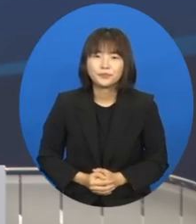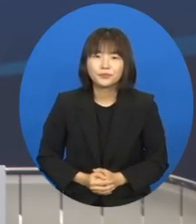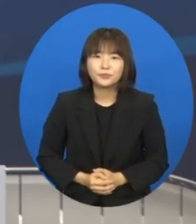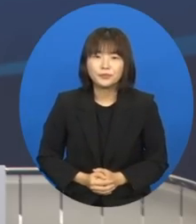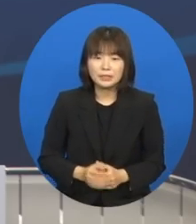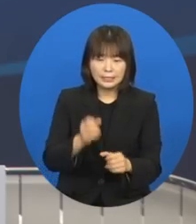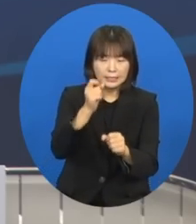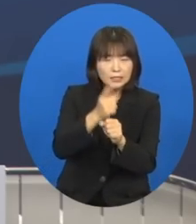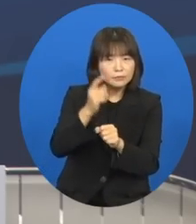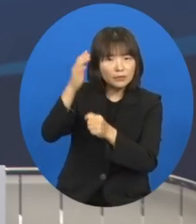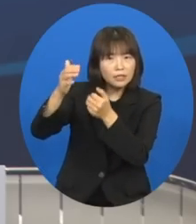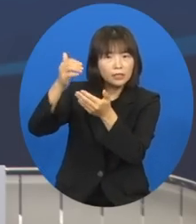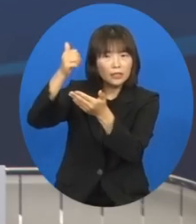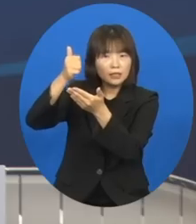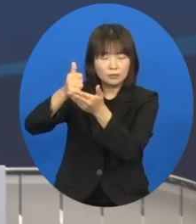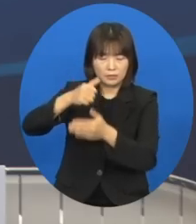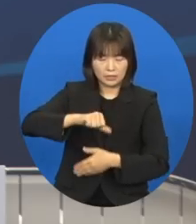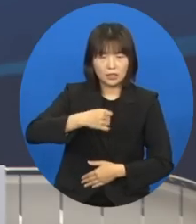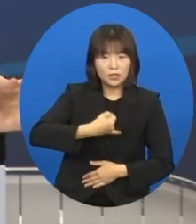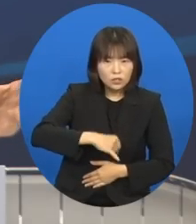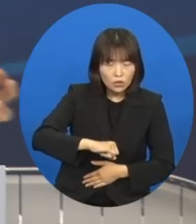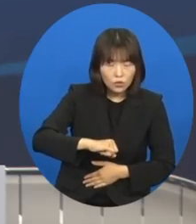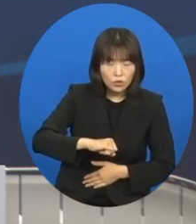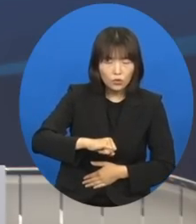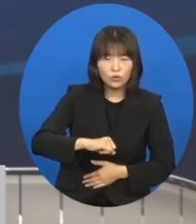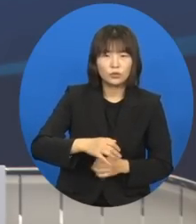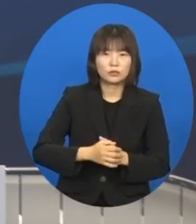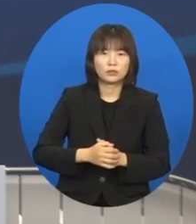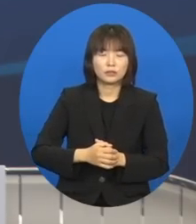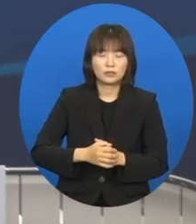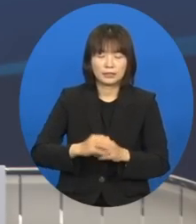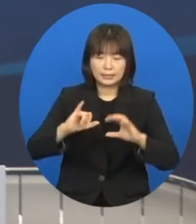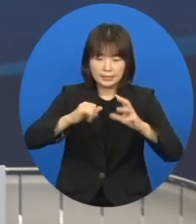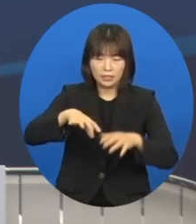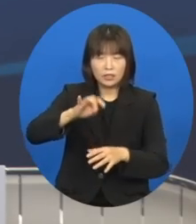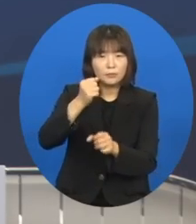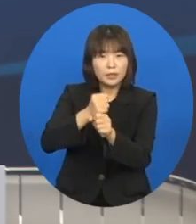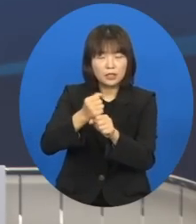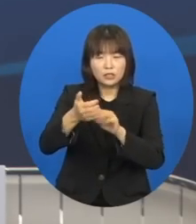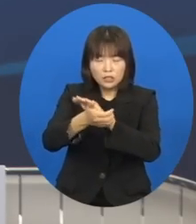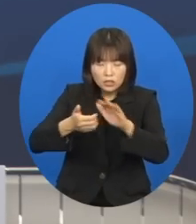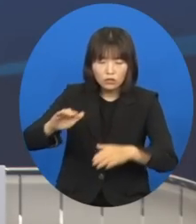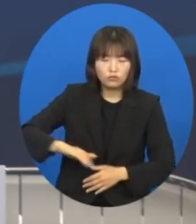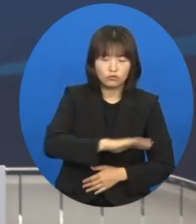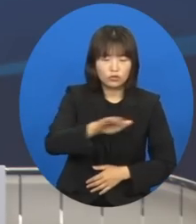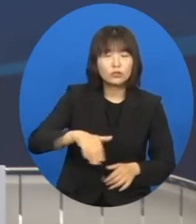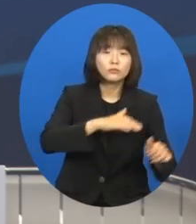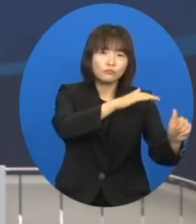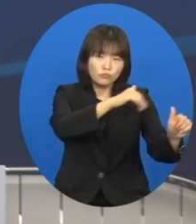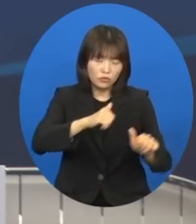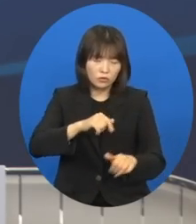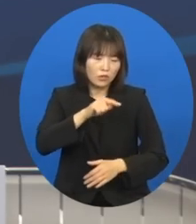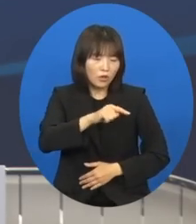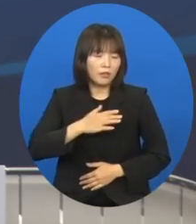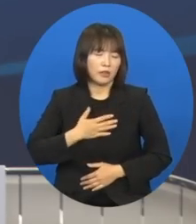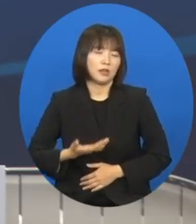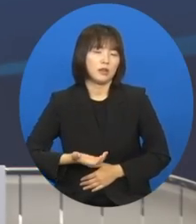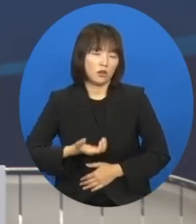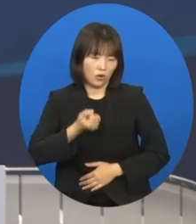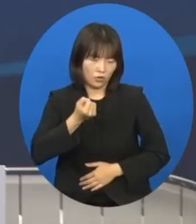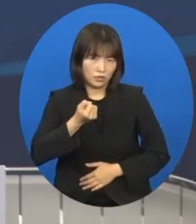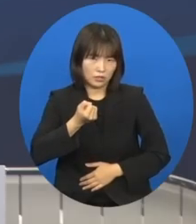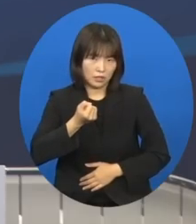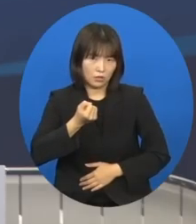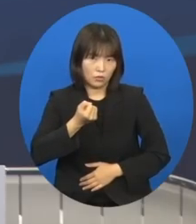이미 하나님의 자녀로서 창세전에 예정된 우리를 불러주셔서 너는 내 것이라고 구원하여